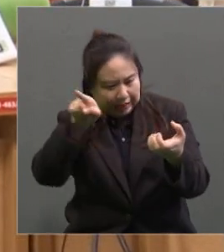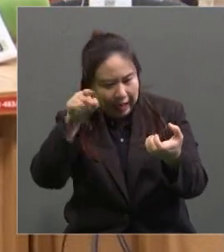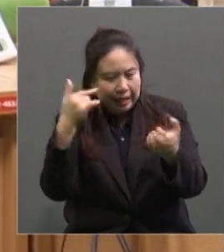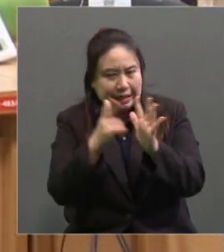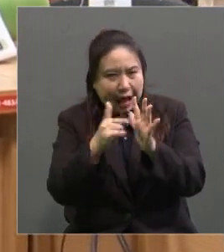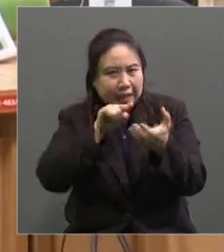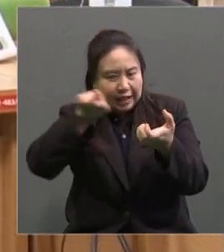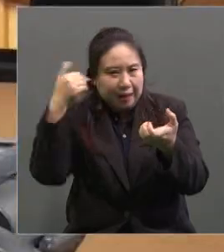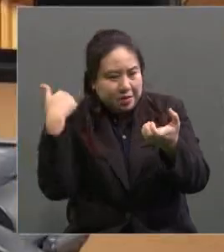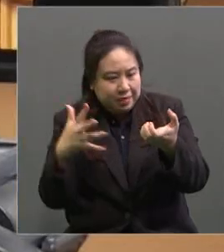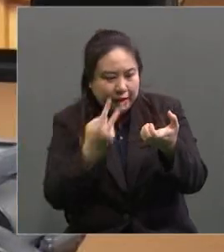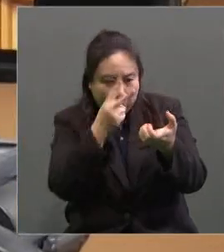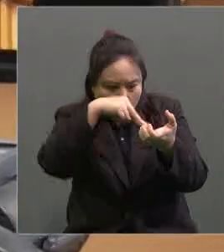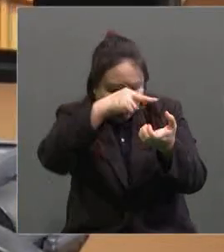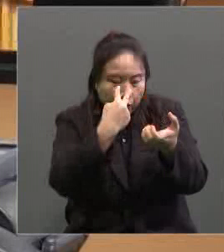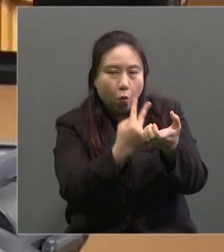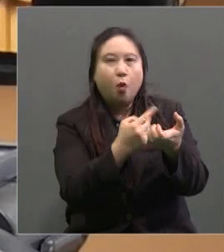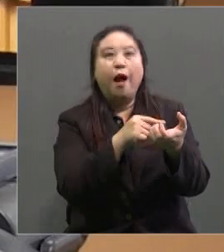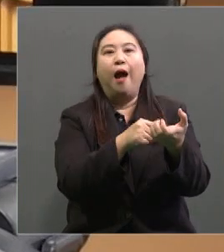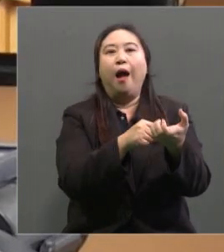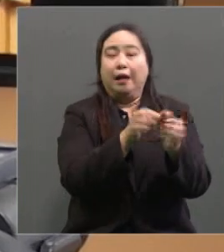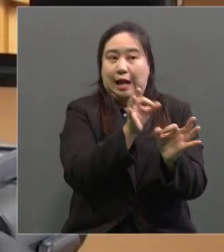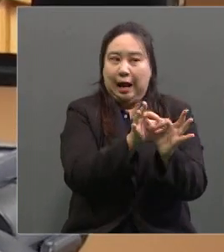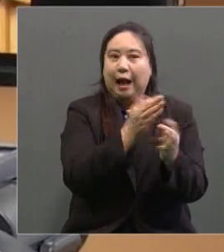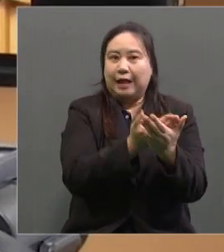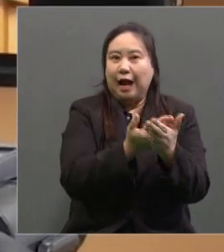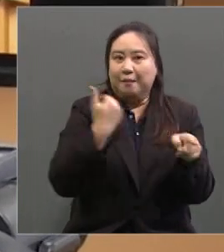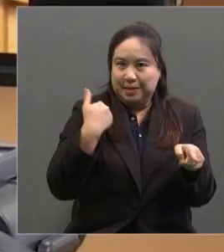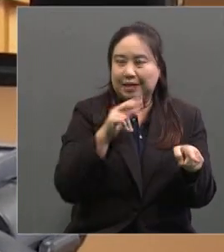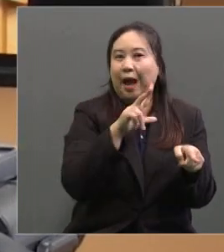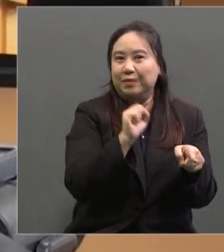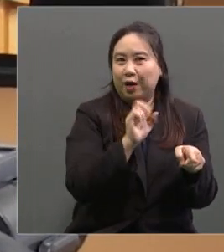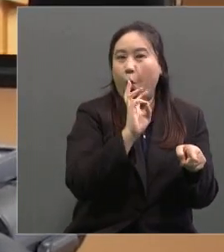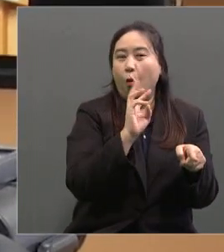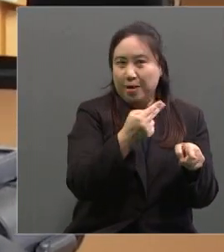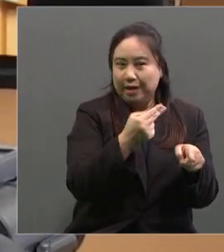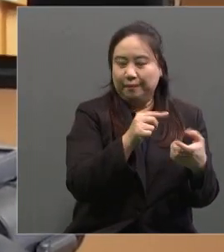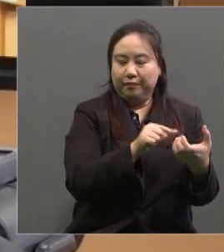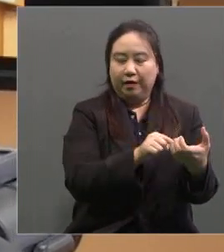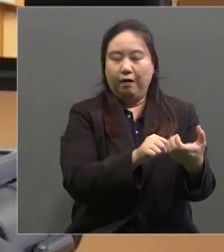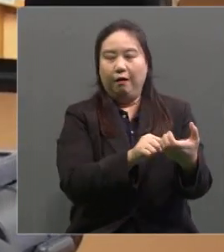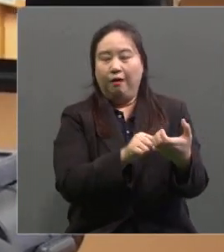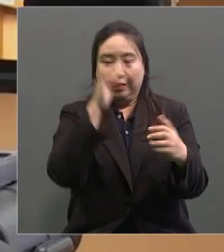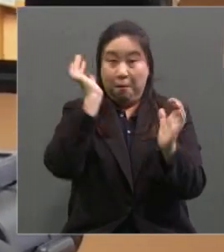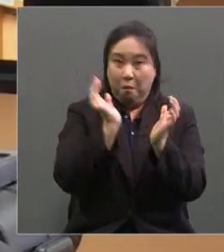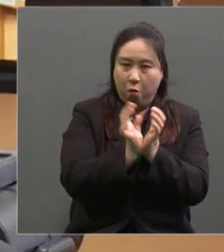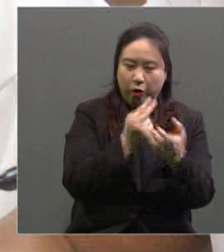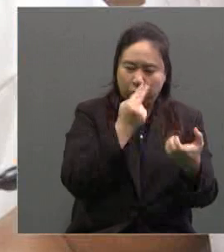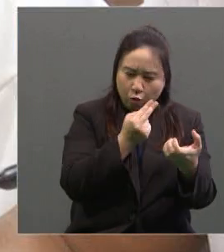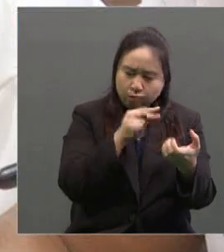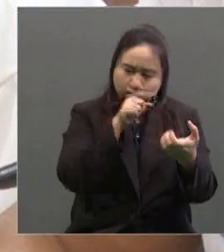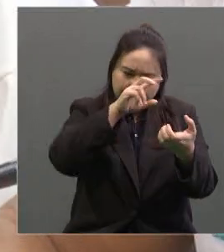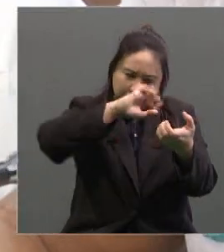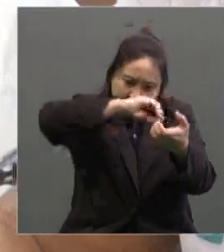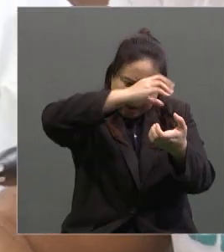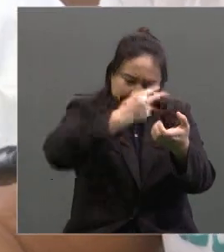แต่ไปพบว่ามีเงินอยู่ในบัญชี360,000บาทอืคือพยายามจะหาความเชื่อมโยงเอ๊ะโทรศัพท์มีการสั่งซื้อ